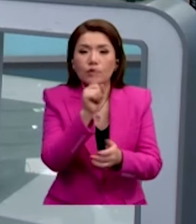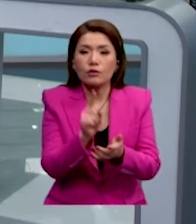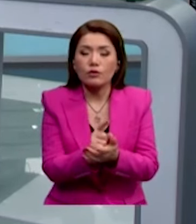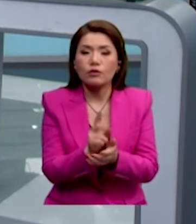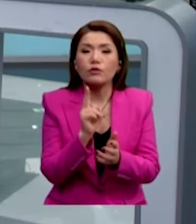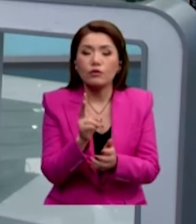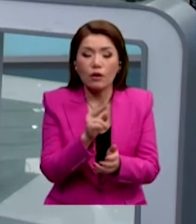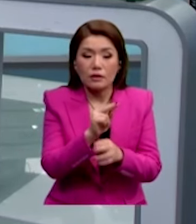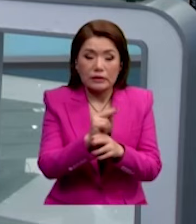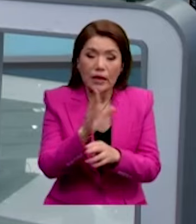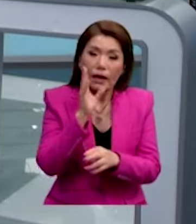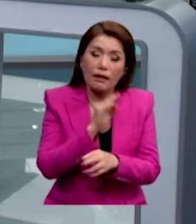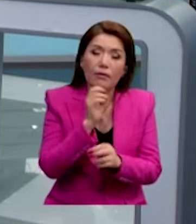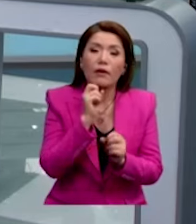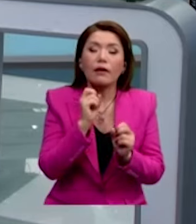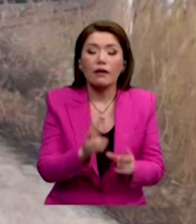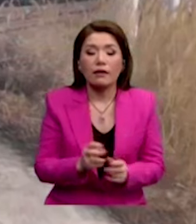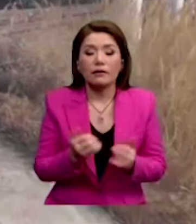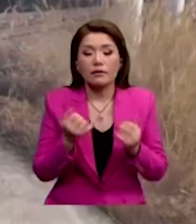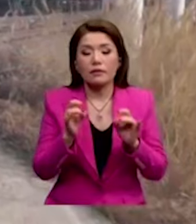жөндеуге жарай ма? Нұрлан Асқар айтсын.